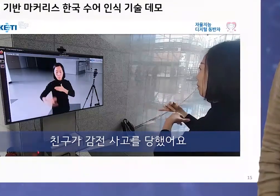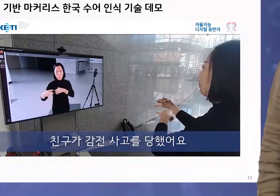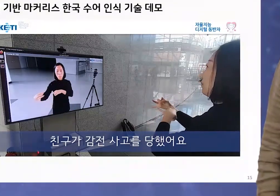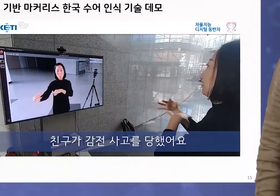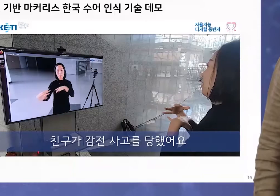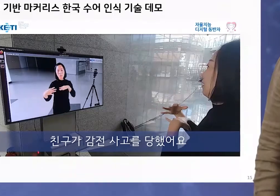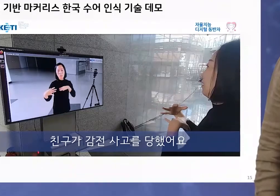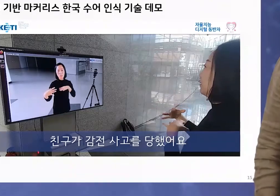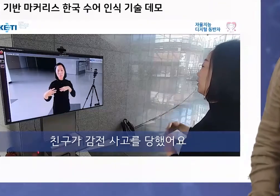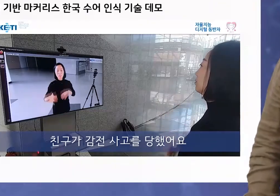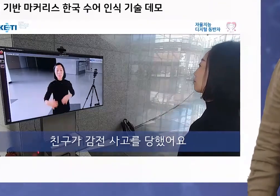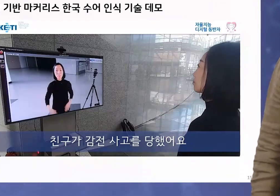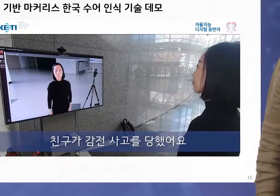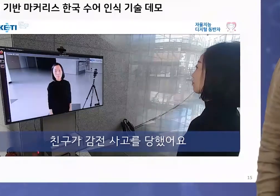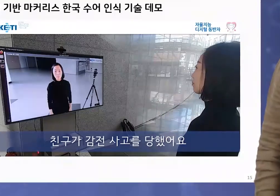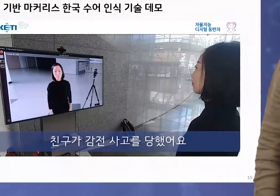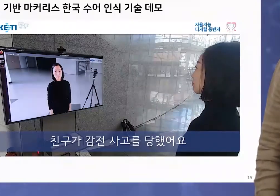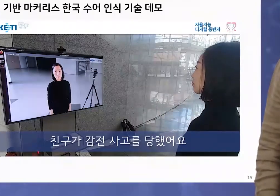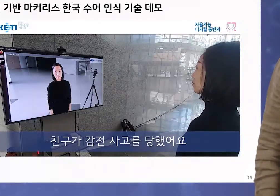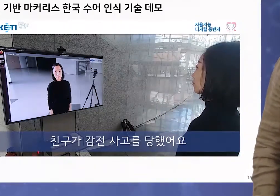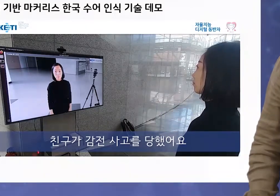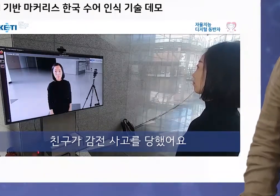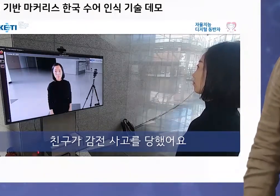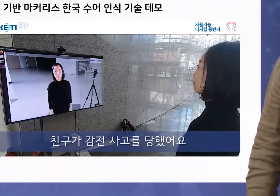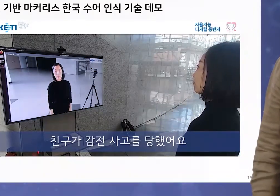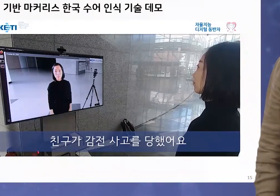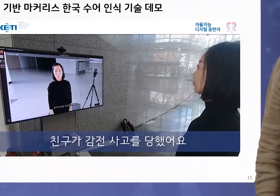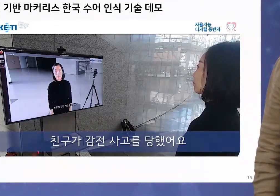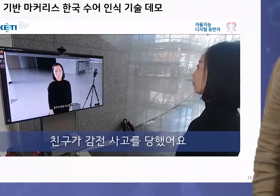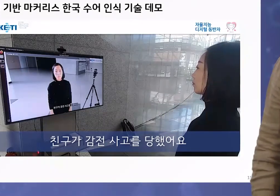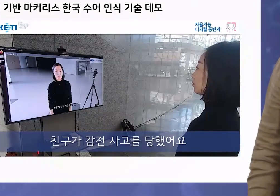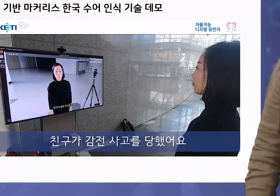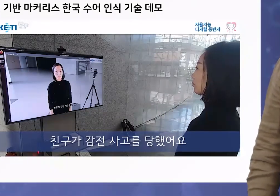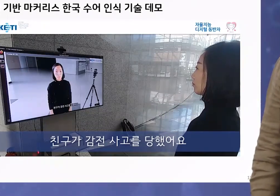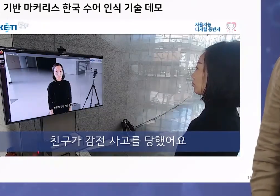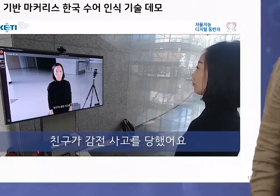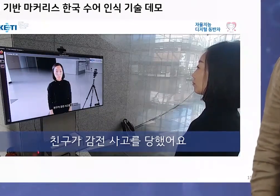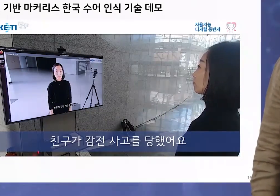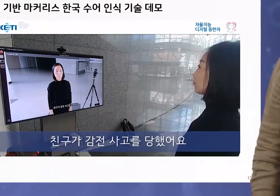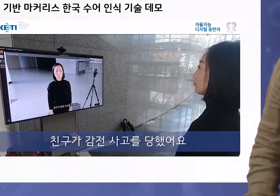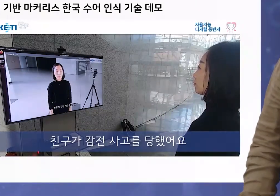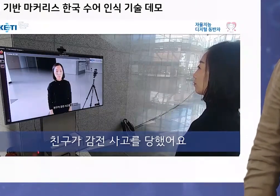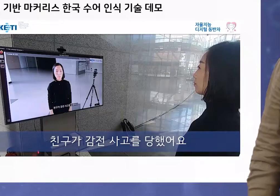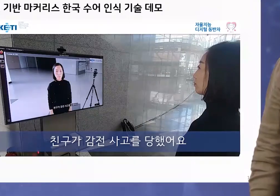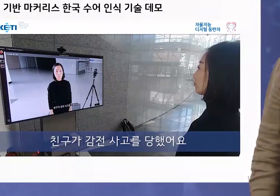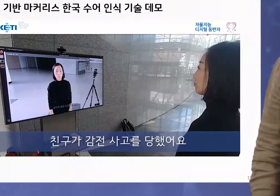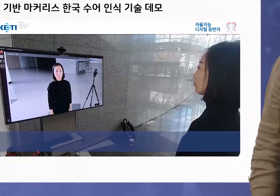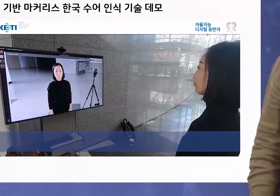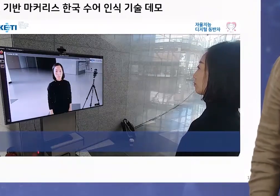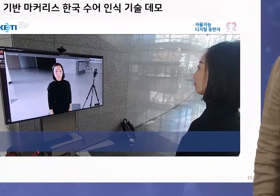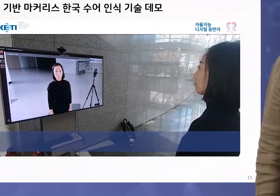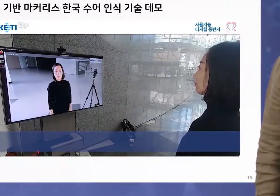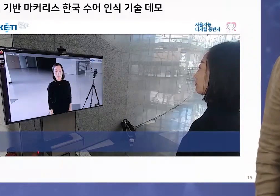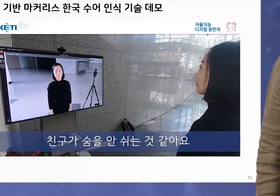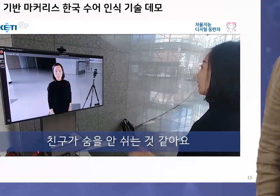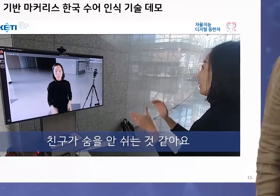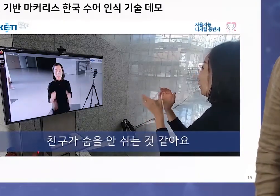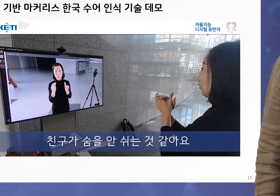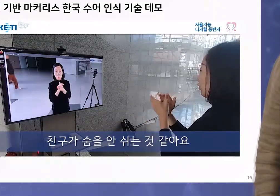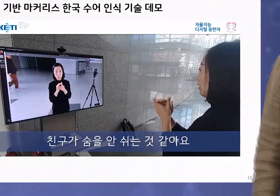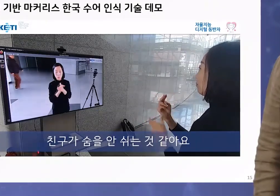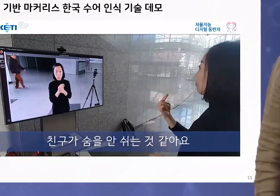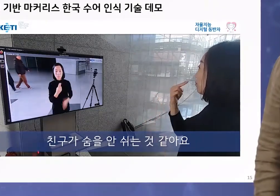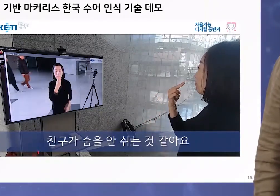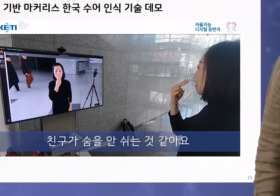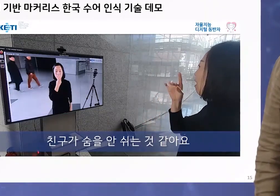농인분이시고 농인분께서 실제로 사용하고 있는 살아있는 언어 수어로 수어를 인식할 수 있는 기술이라고 보실 수